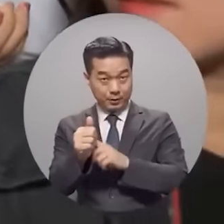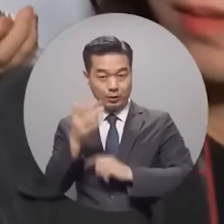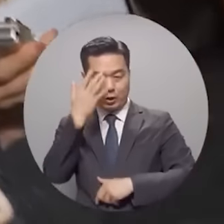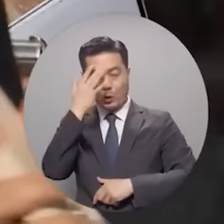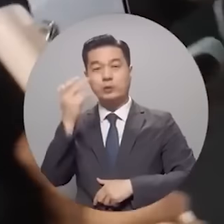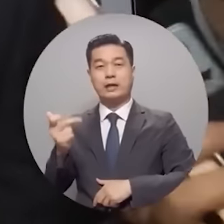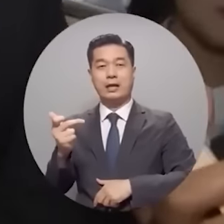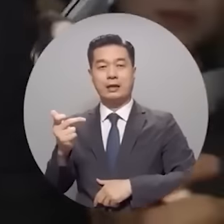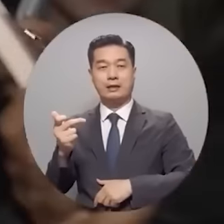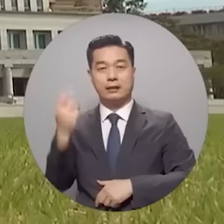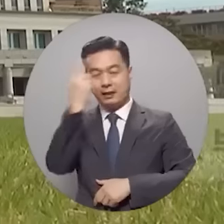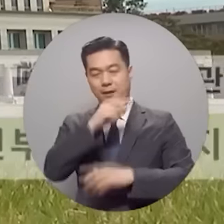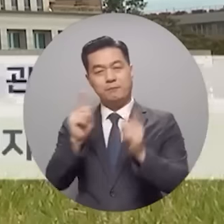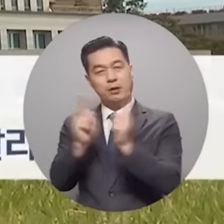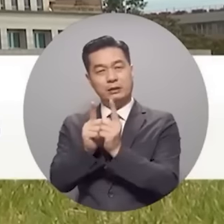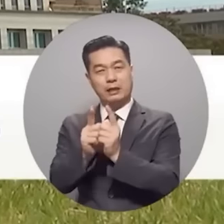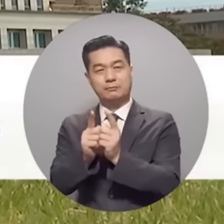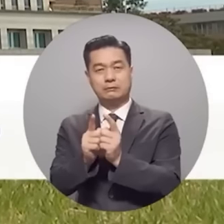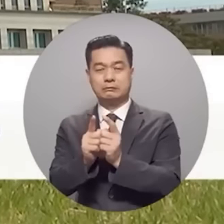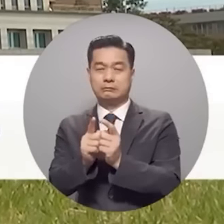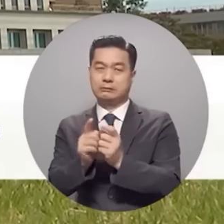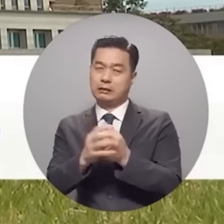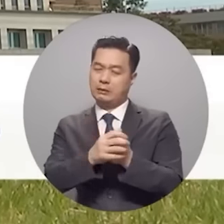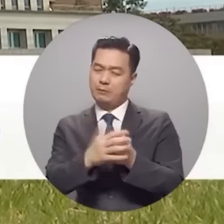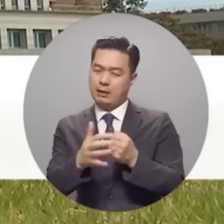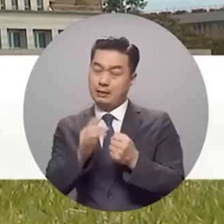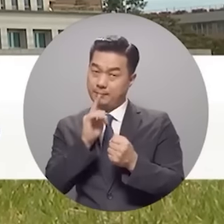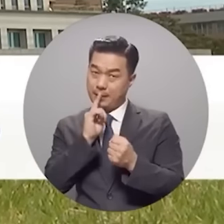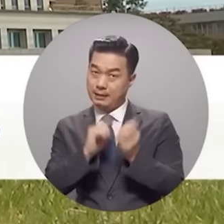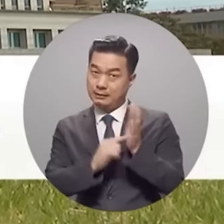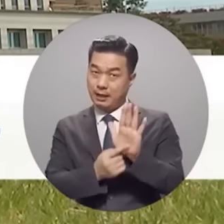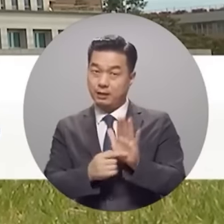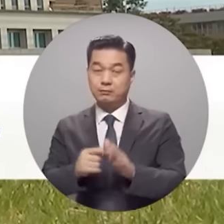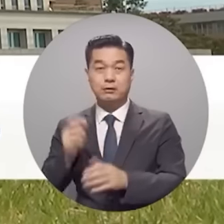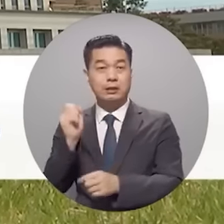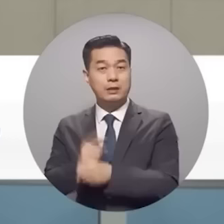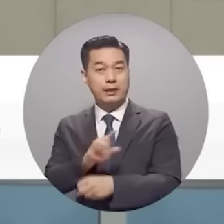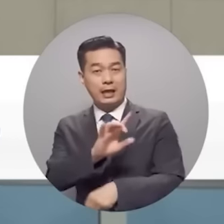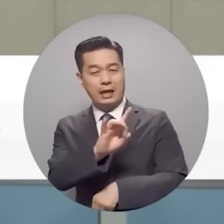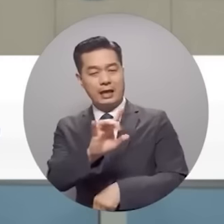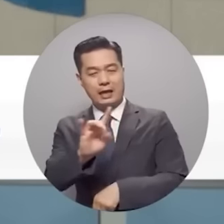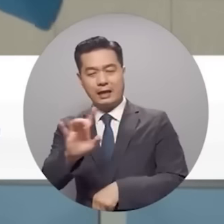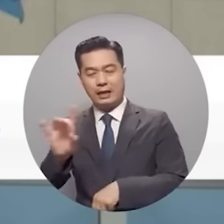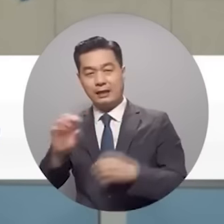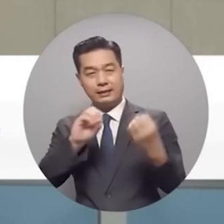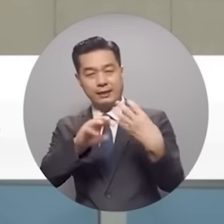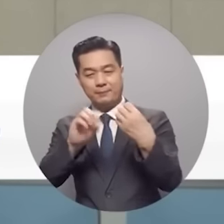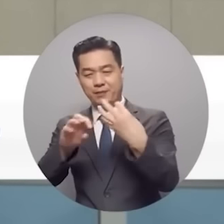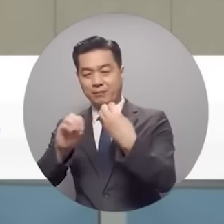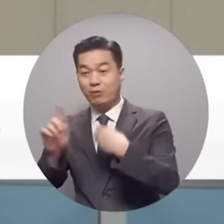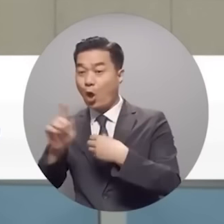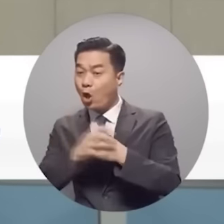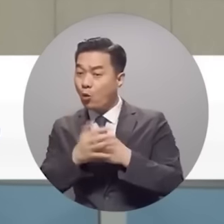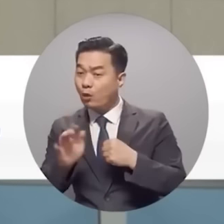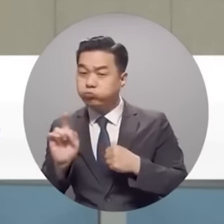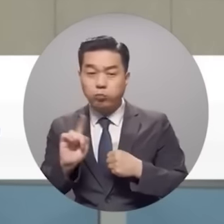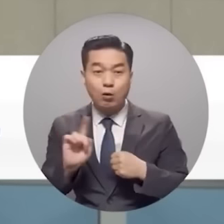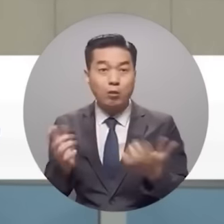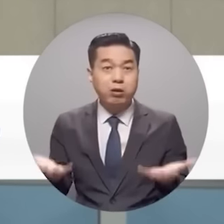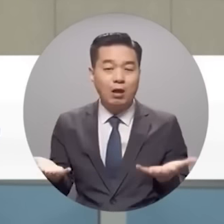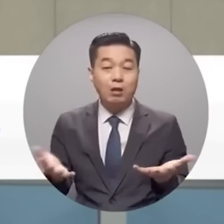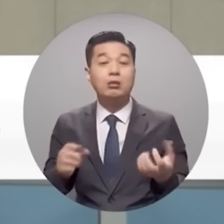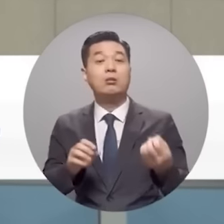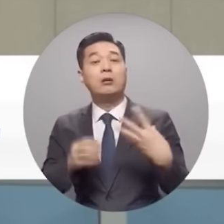했다고 한 통실 관계자는 이미 하나하나 답했는데 어떤 부분이 왜곡됐다는 건지 말해